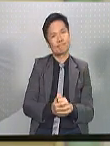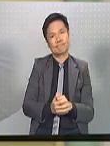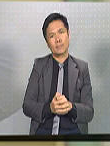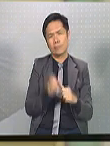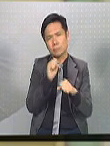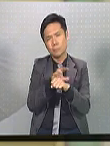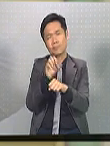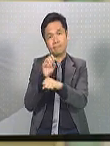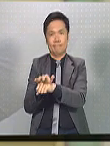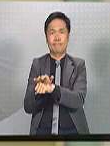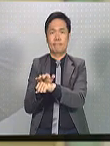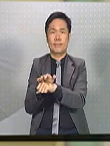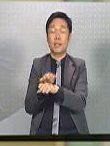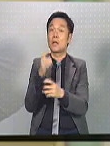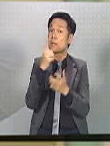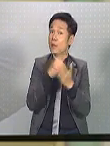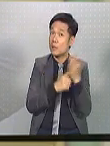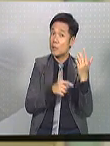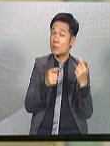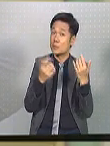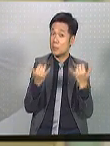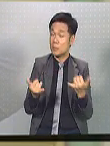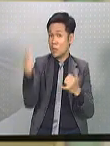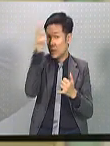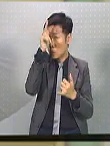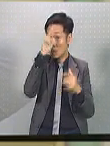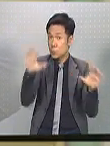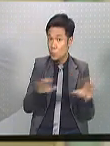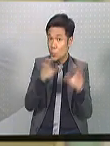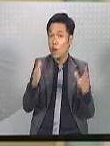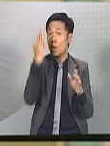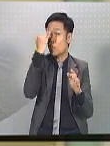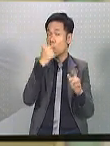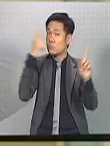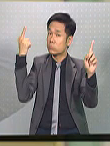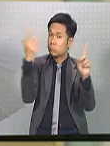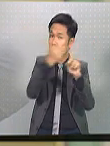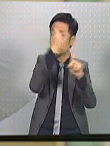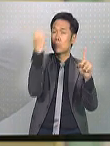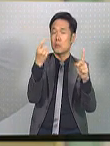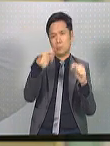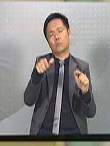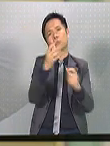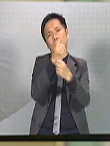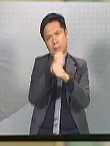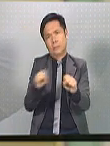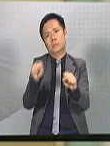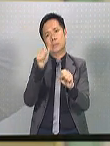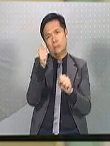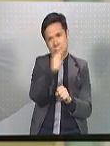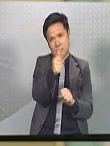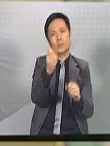senja sebutkan bahwa apa yang dilakukan oleh kajian adalah untuk menjaga keselamatan diri dan keluarga kecap jadi